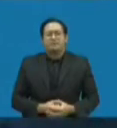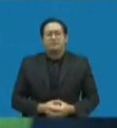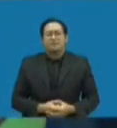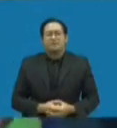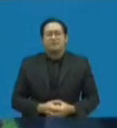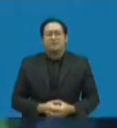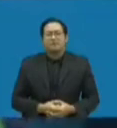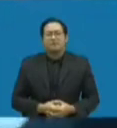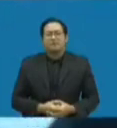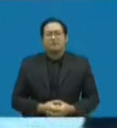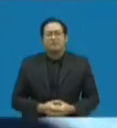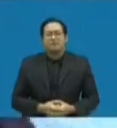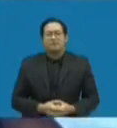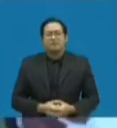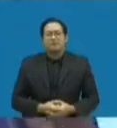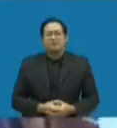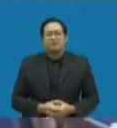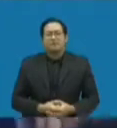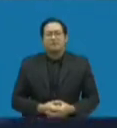Hai